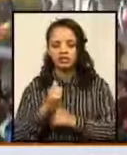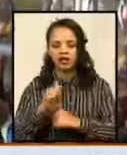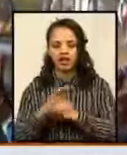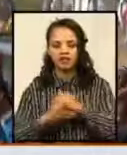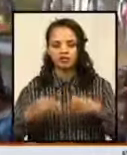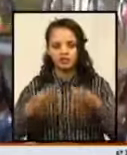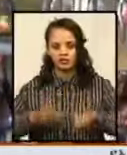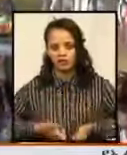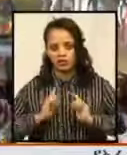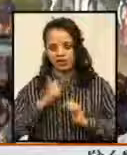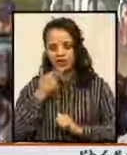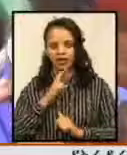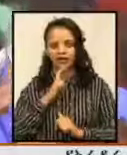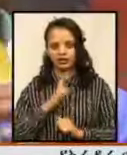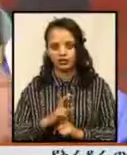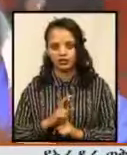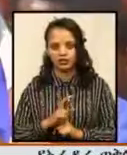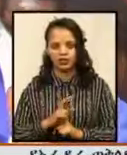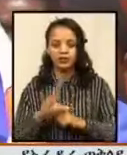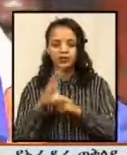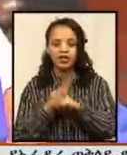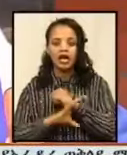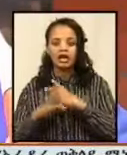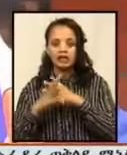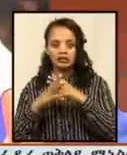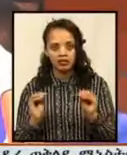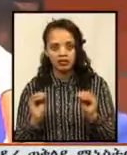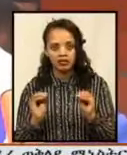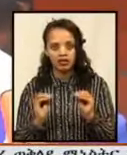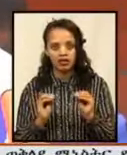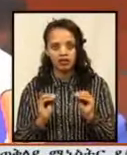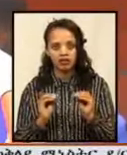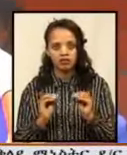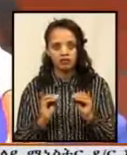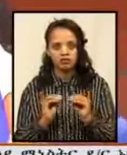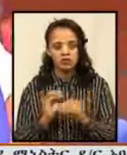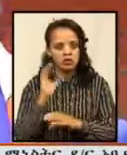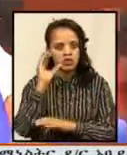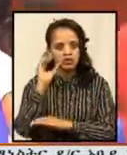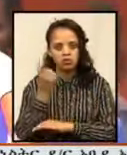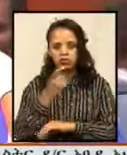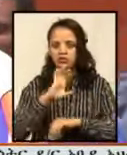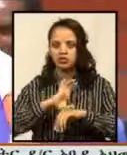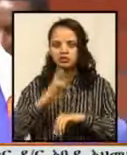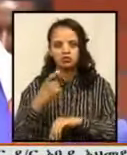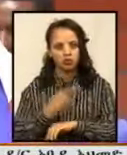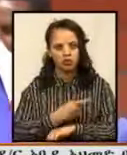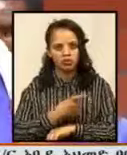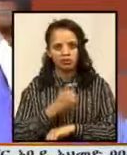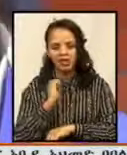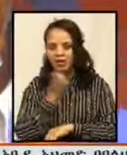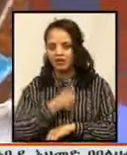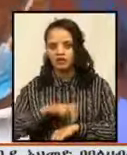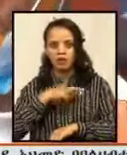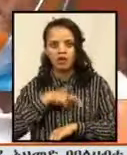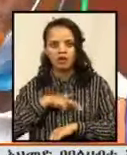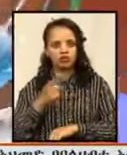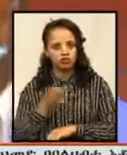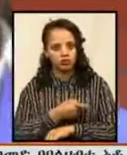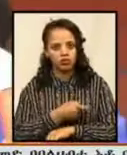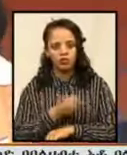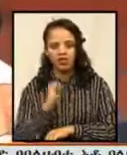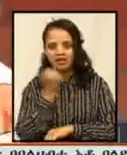መስጠት ይኖርብናለን ባይ ናቸው። አገር ከተበተነ ወላ መስጊድ በለው ወላ ቤተ ክርስቲያን በለው ወላ ሃይማኖት በለው ወላ